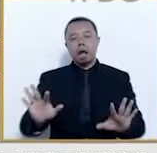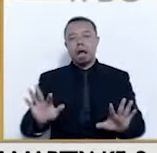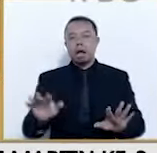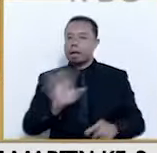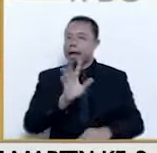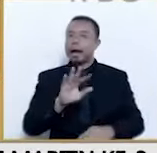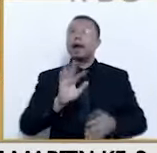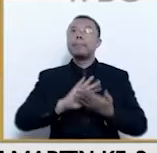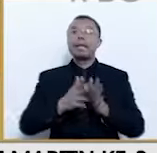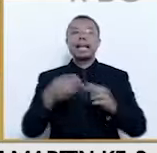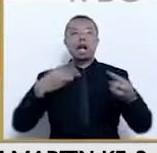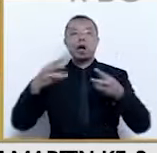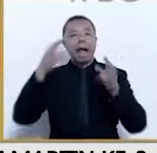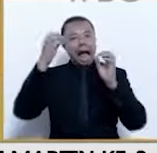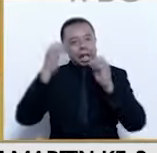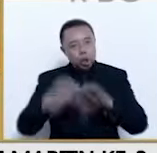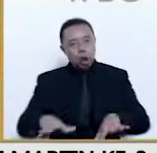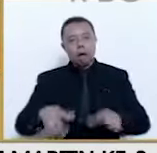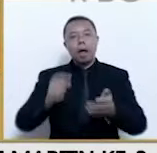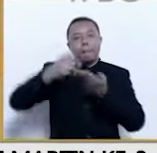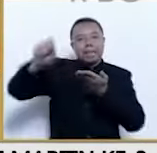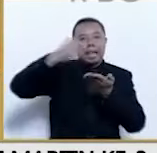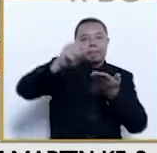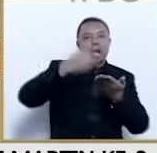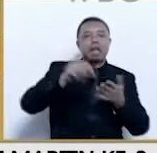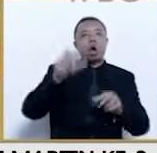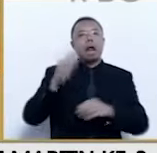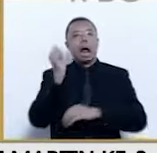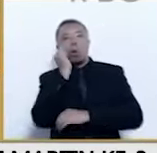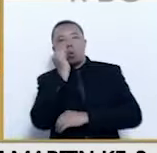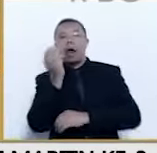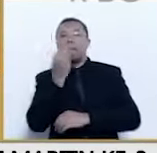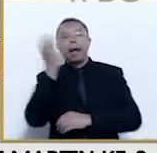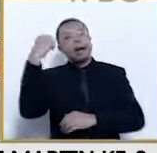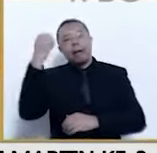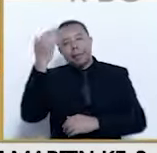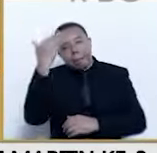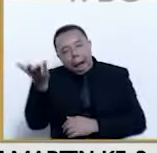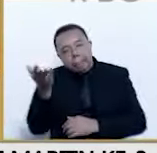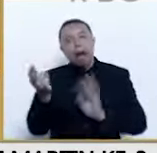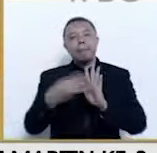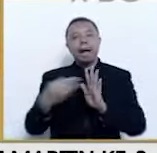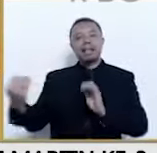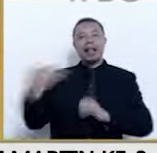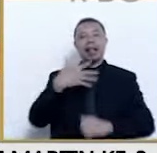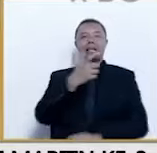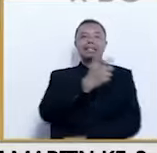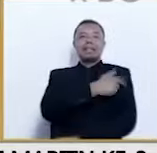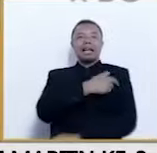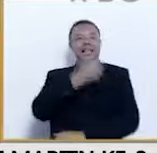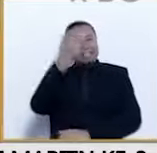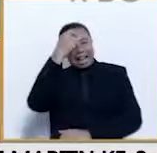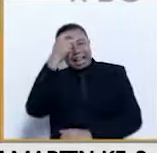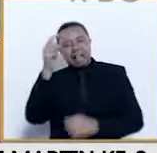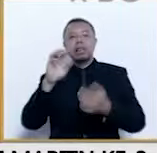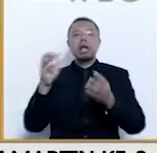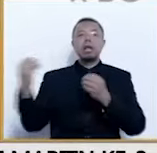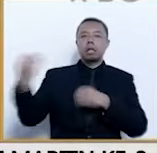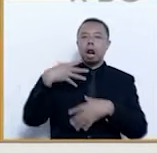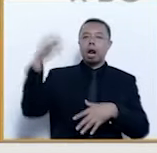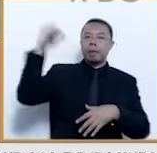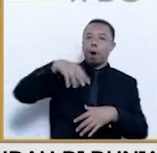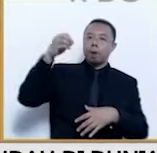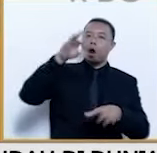ada ekonomi hancur PHK tak punya kerja dan makan gara-gara pandemi atau serbuan produk asing lainnya